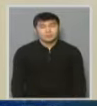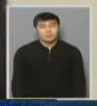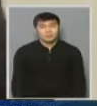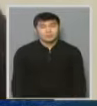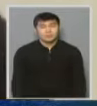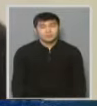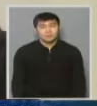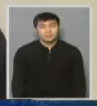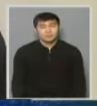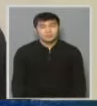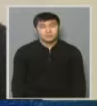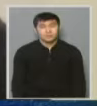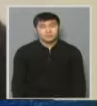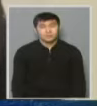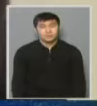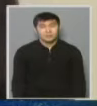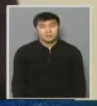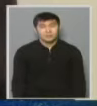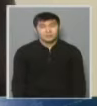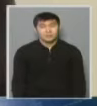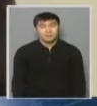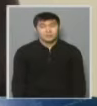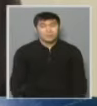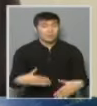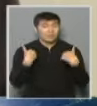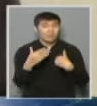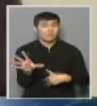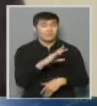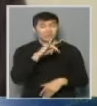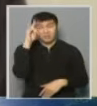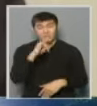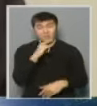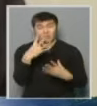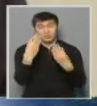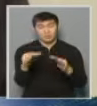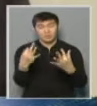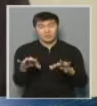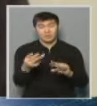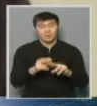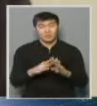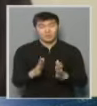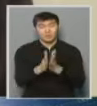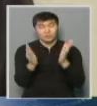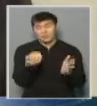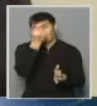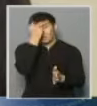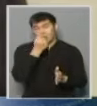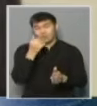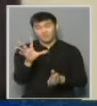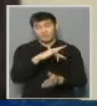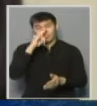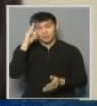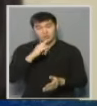ваша казахстан до старта поздравляю всех казахстанцев днем независимости выражая благодарность 7